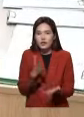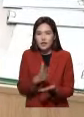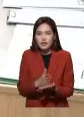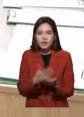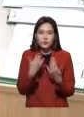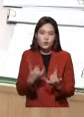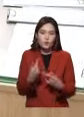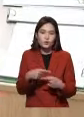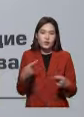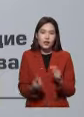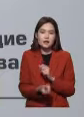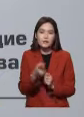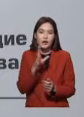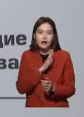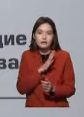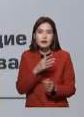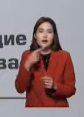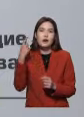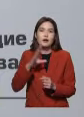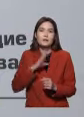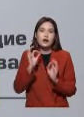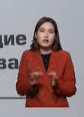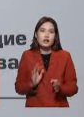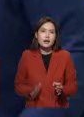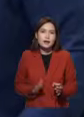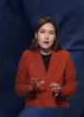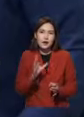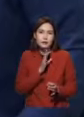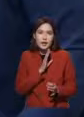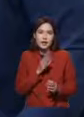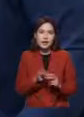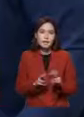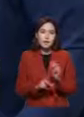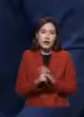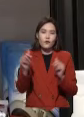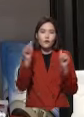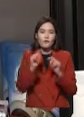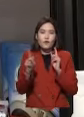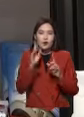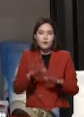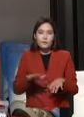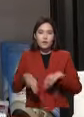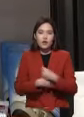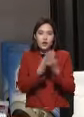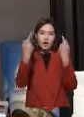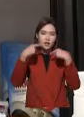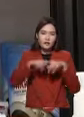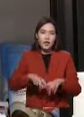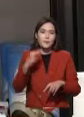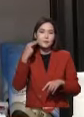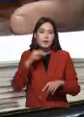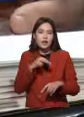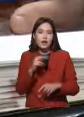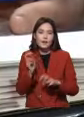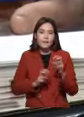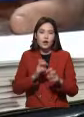Тұрмыстық химия өнімдерін Greenfield Rus компаниясы көпшілікке ұсынды. Ерекше теңдестірілген формула мен жаңа технологияның көмегімен сапалы өнім жасап